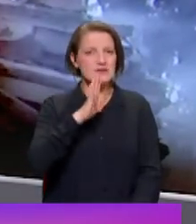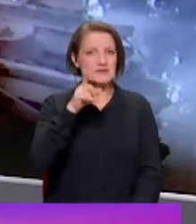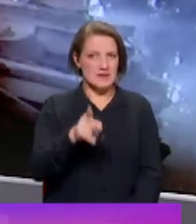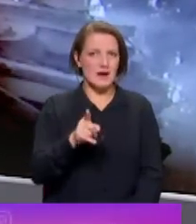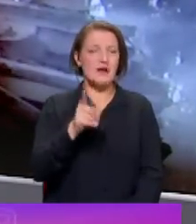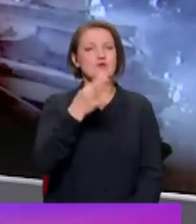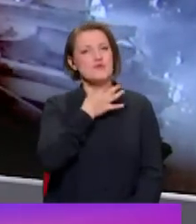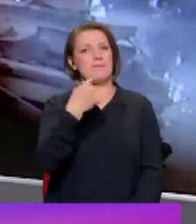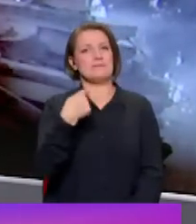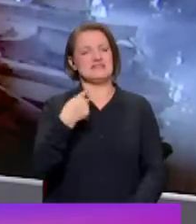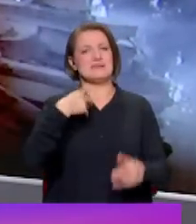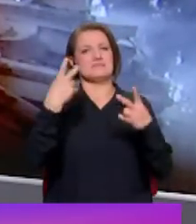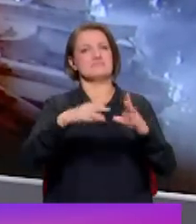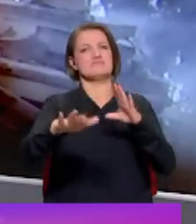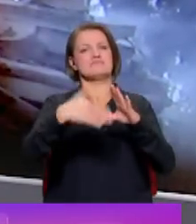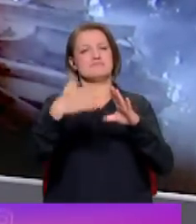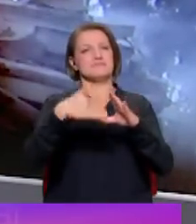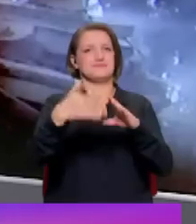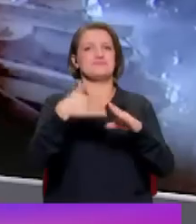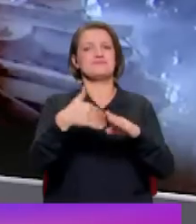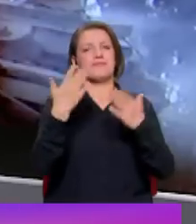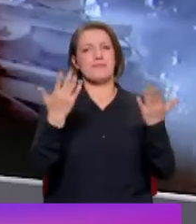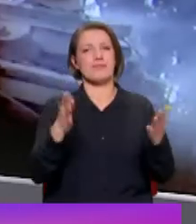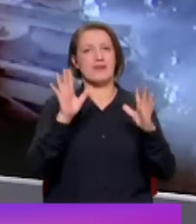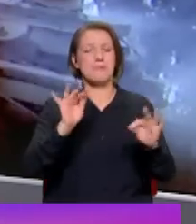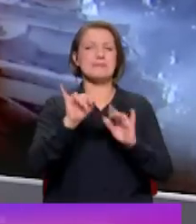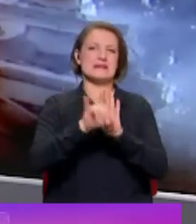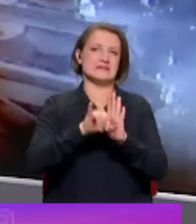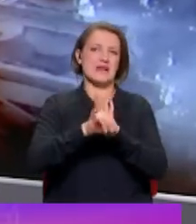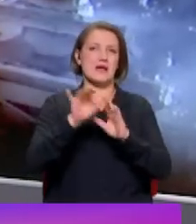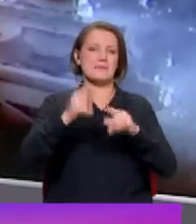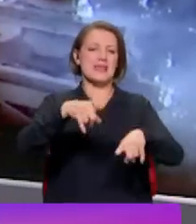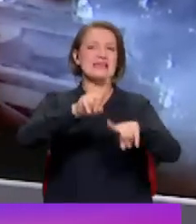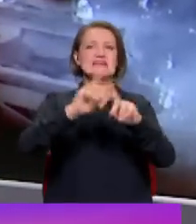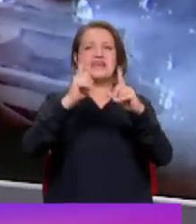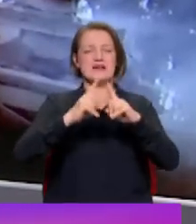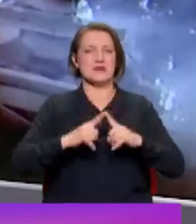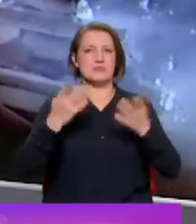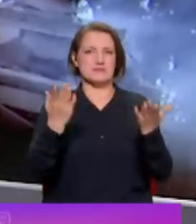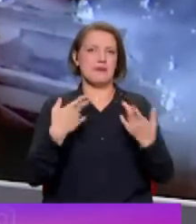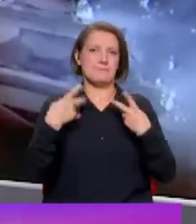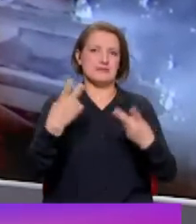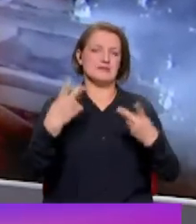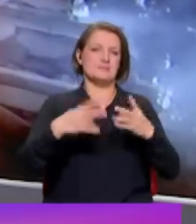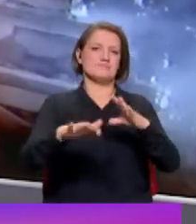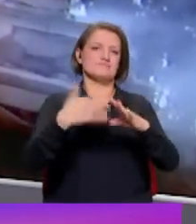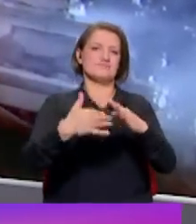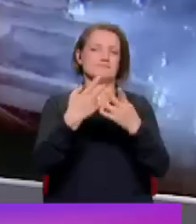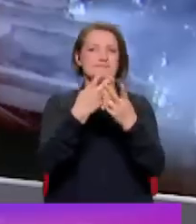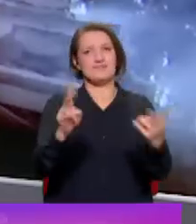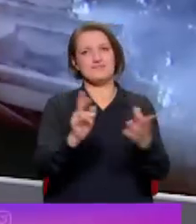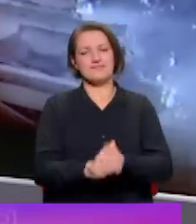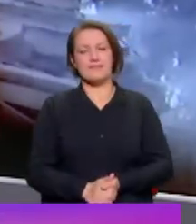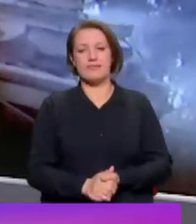olabilir Lütfen bizi aydınlatın bize yazın gönderin hem Instagram'dan hem de x hesabımızdan bize ulaşma şansınız